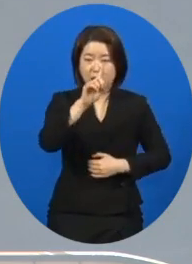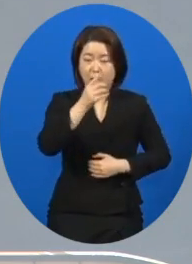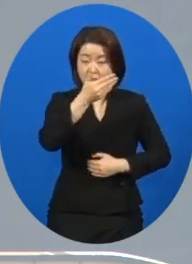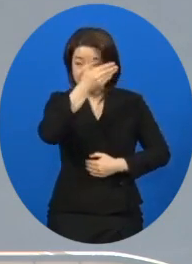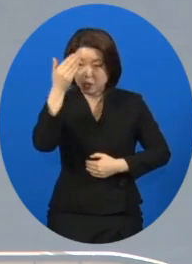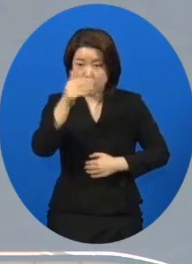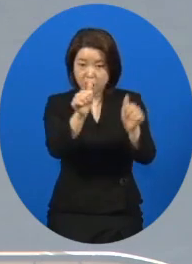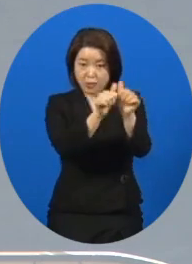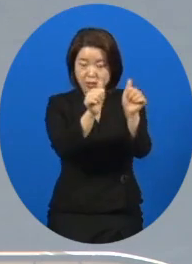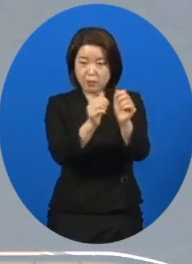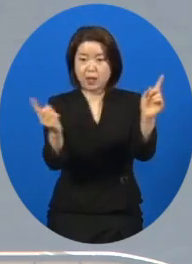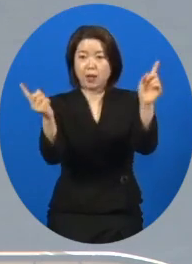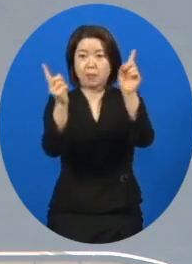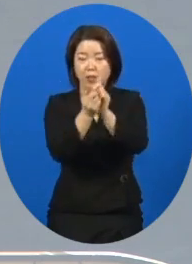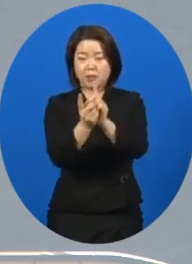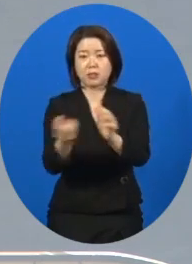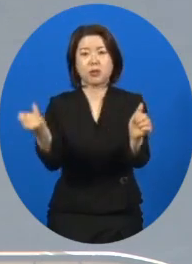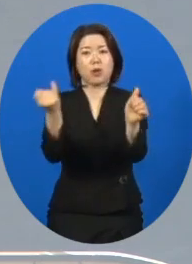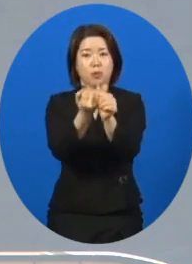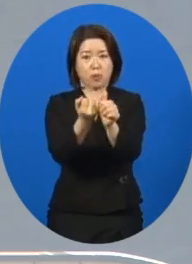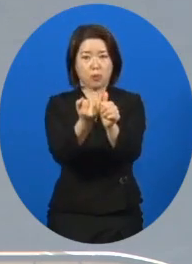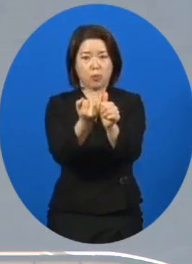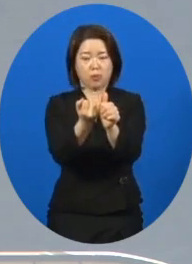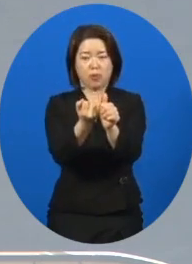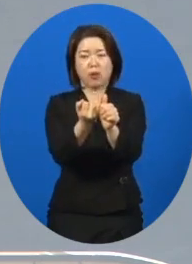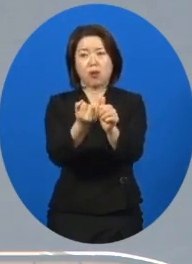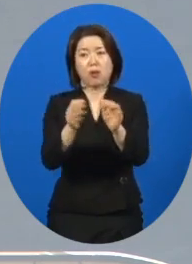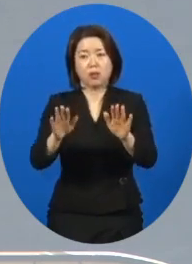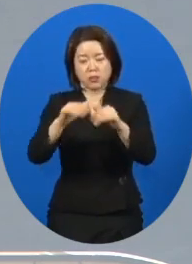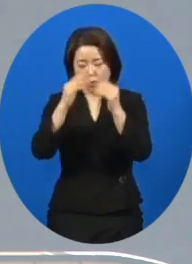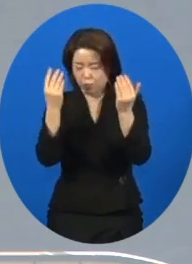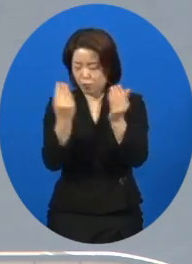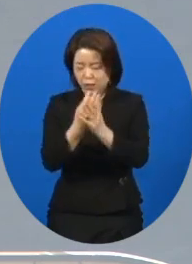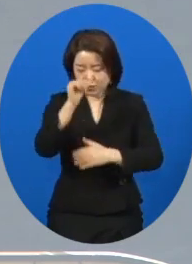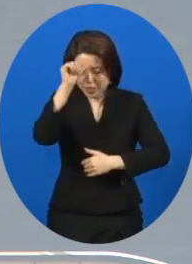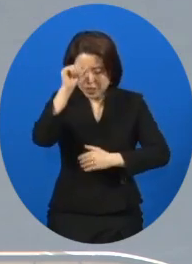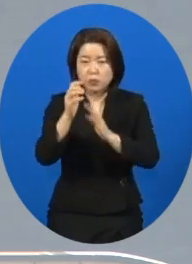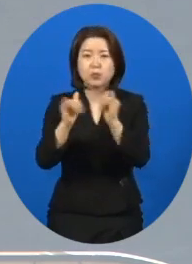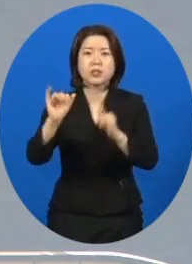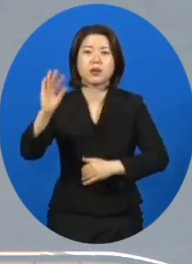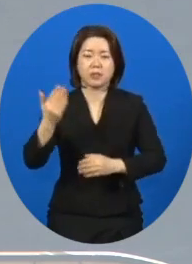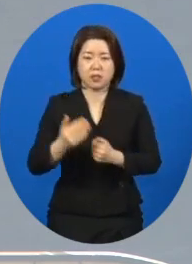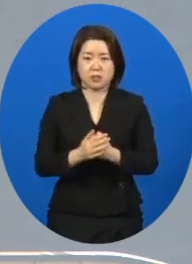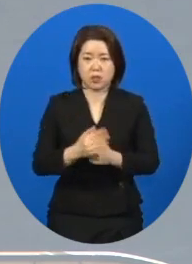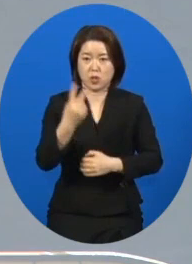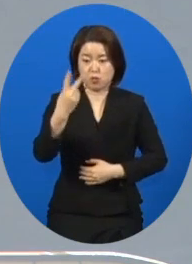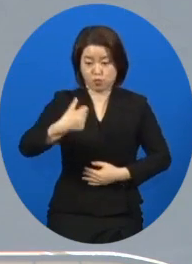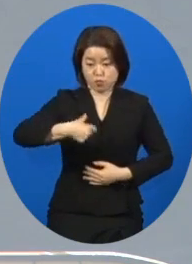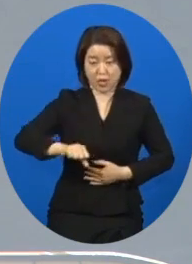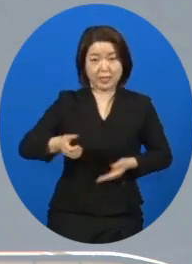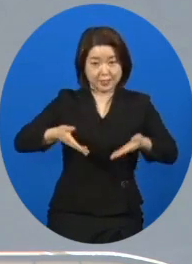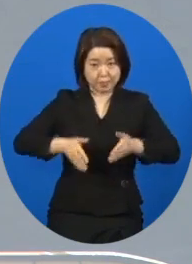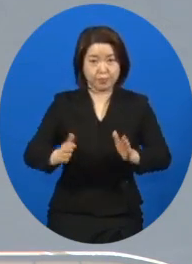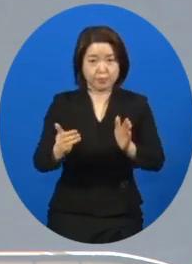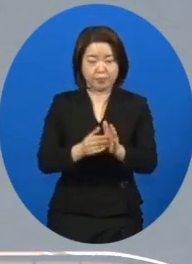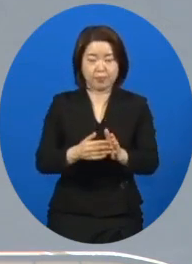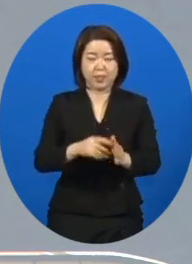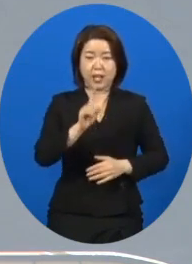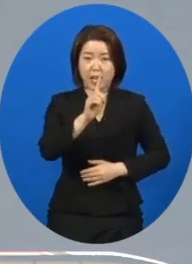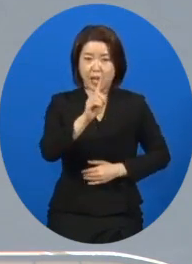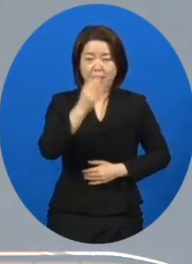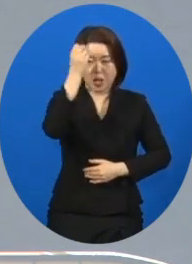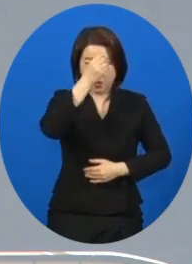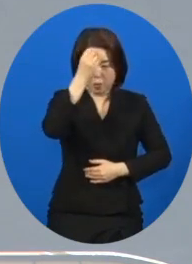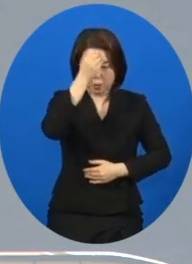만나서 결혼을 했습니다. 완전히 인도 사람이 된 거죠. 두 아들을 낳고 하나이는 고등학생,